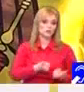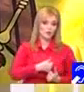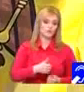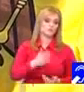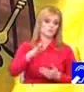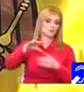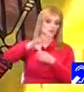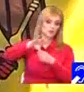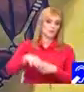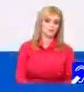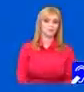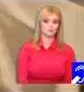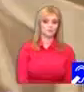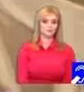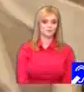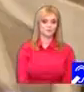stat.